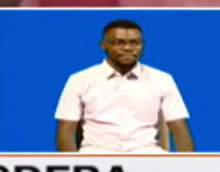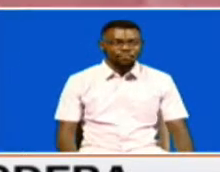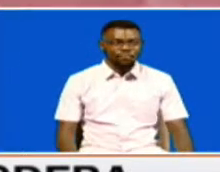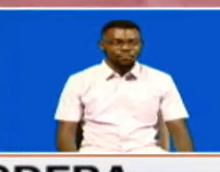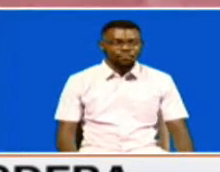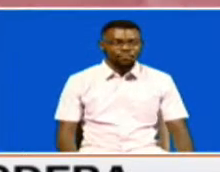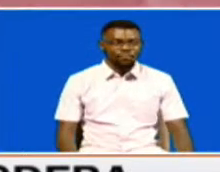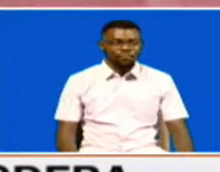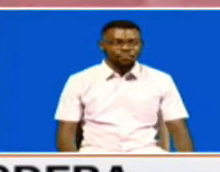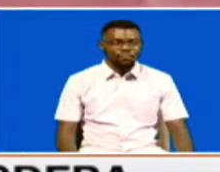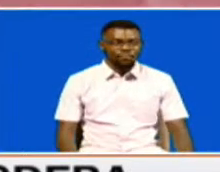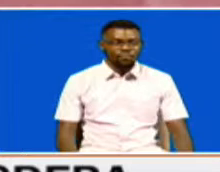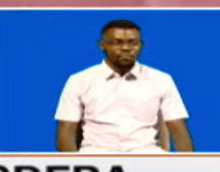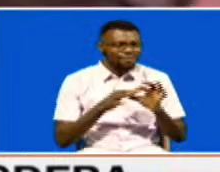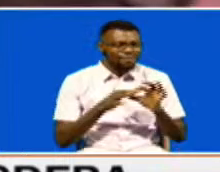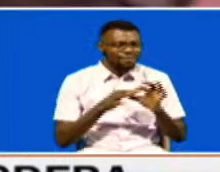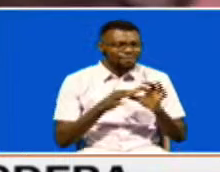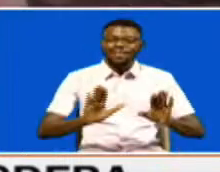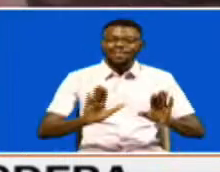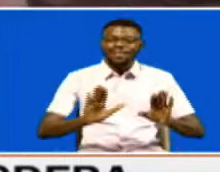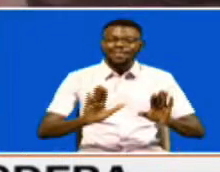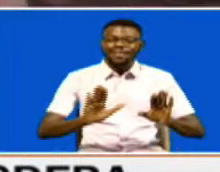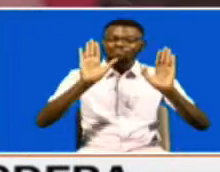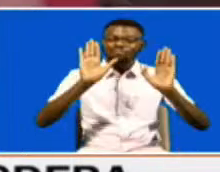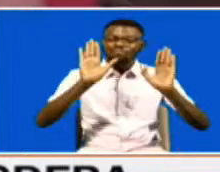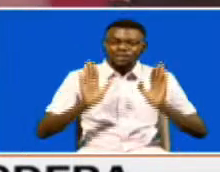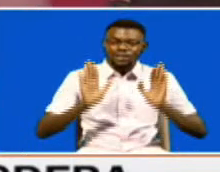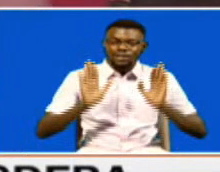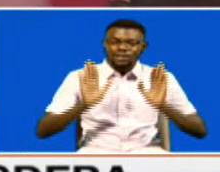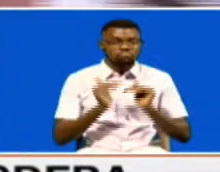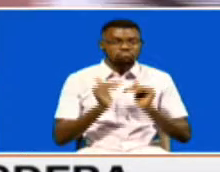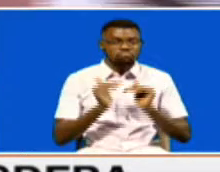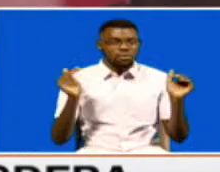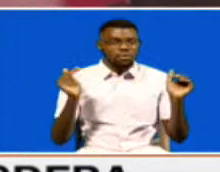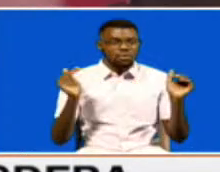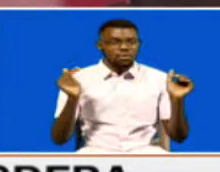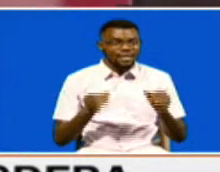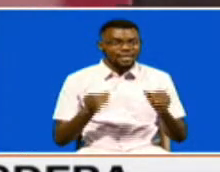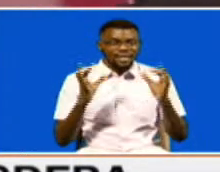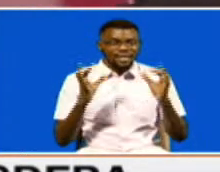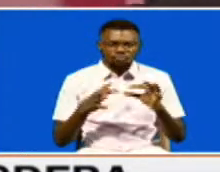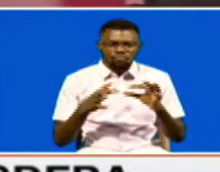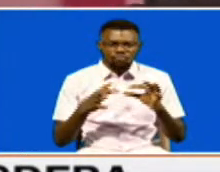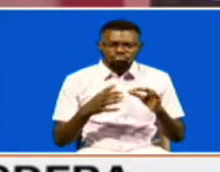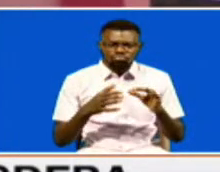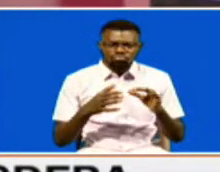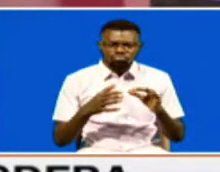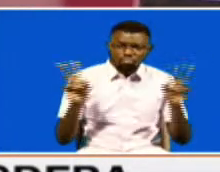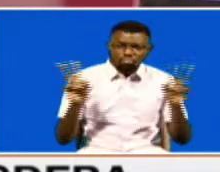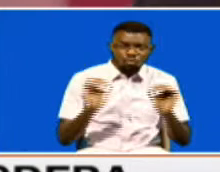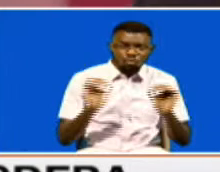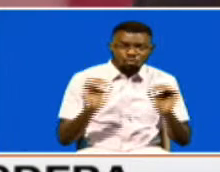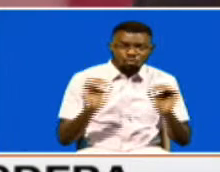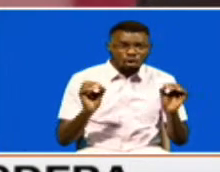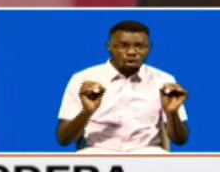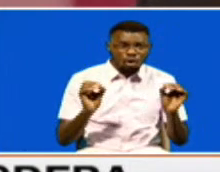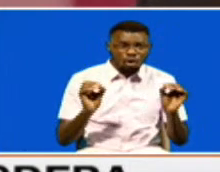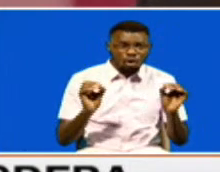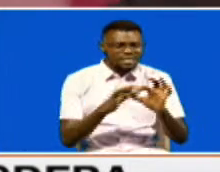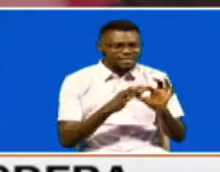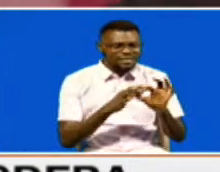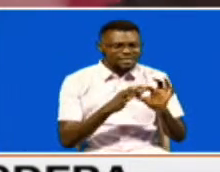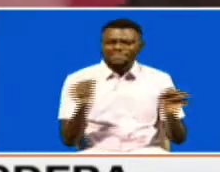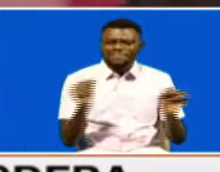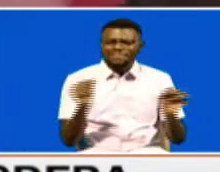Undugu ni kitu ya maana sana. Leo tukiharibu ni ngumu kurudisha.